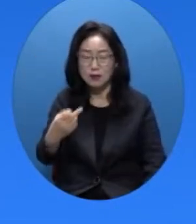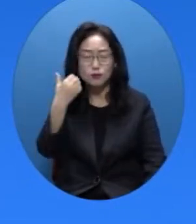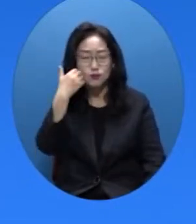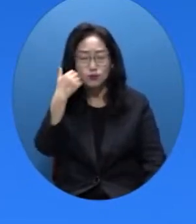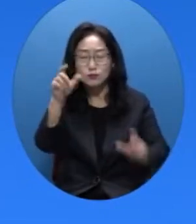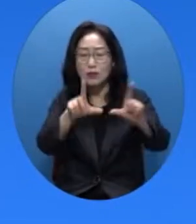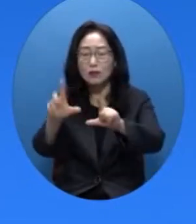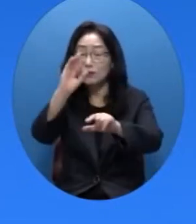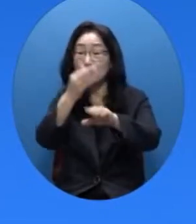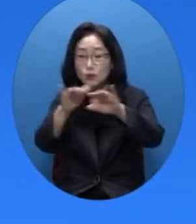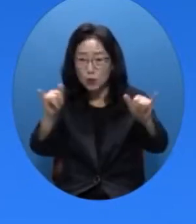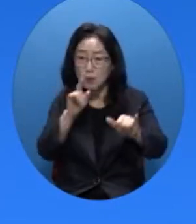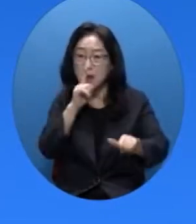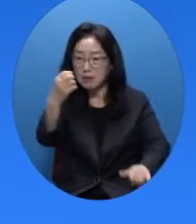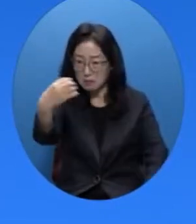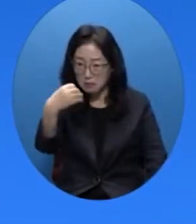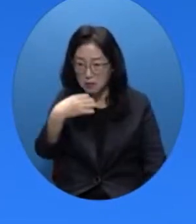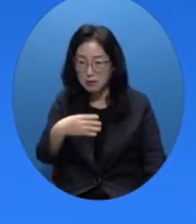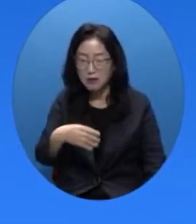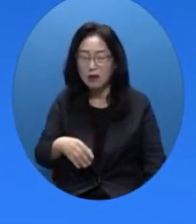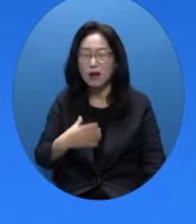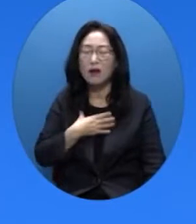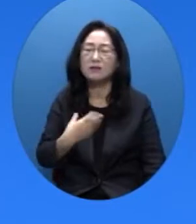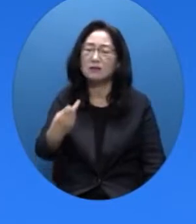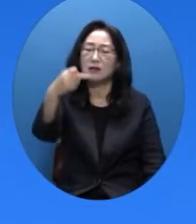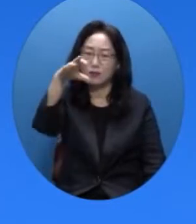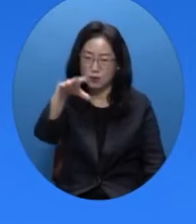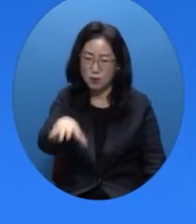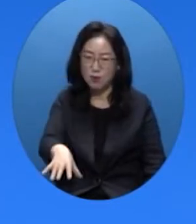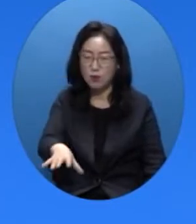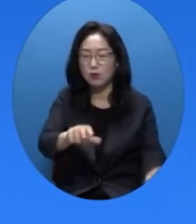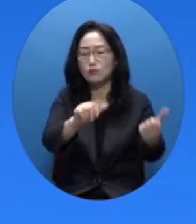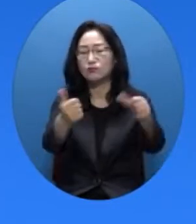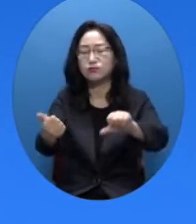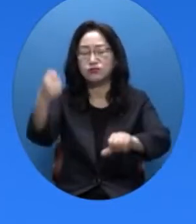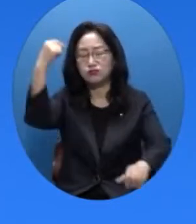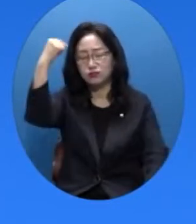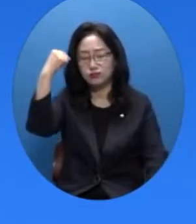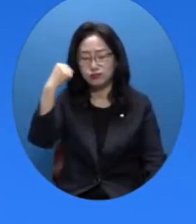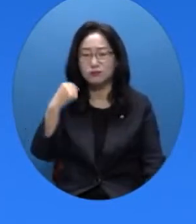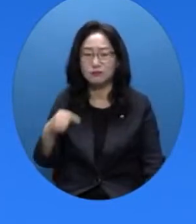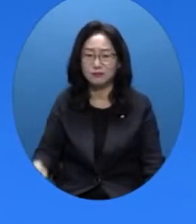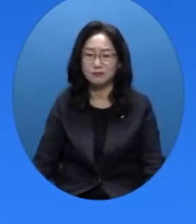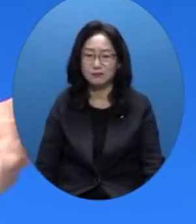우리 안산은 완전히 죽은 도시가 되었습니다